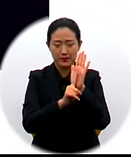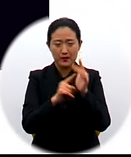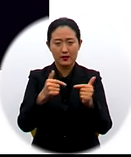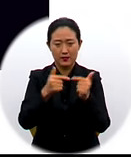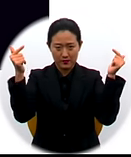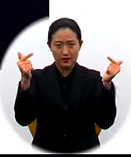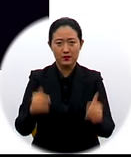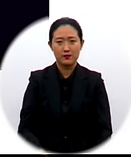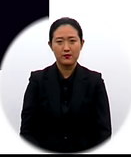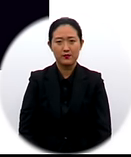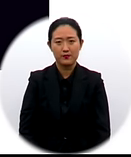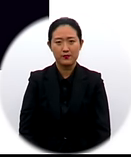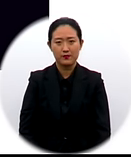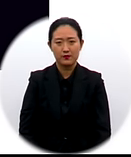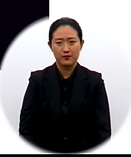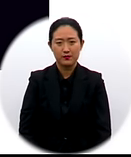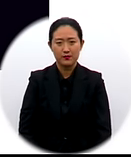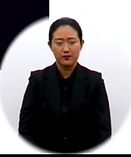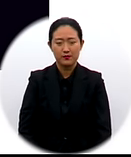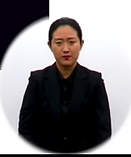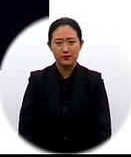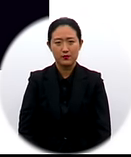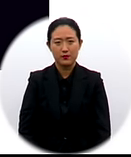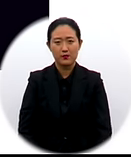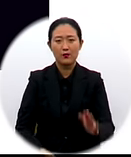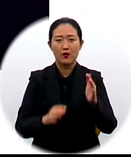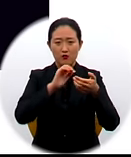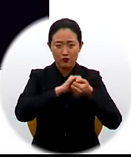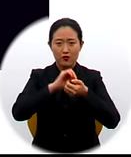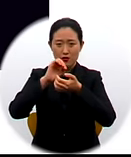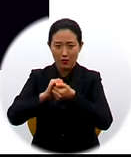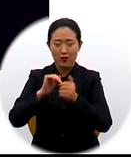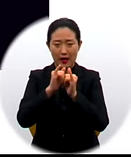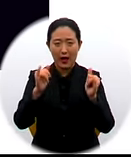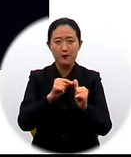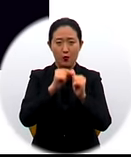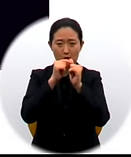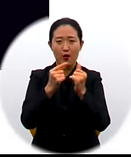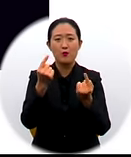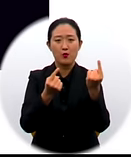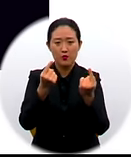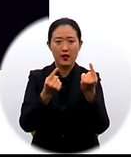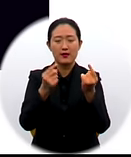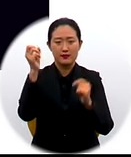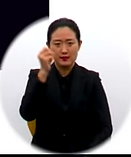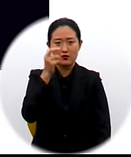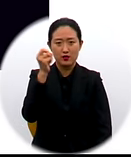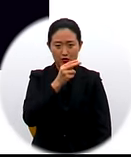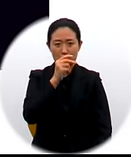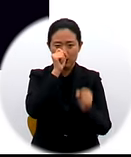같이 공개 채용의 감소축에서 수시 채용의 증가로 이어지는 거죠. 계속 기회를 확장하는 겁니다. 사실은